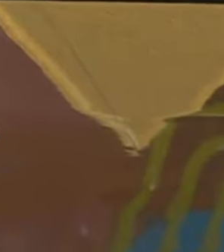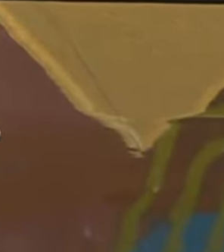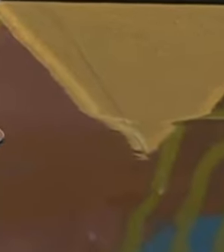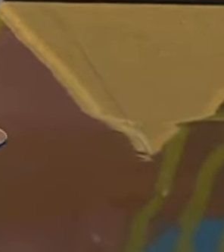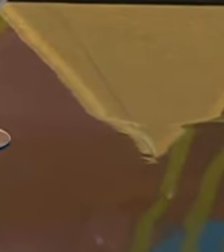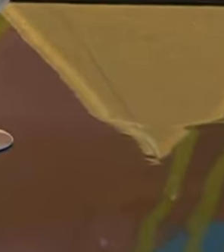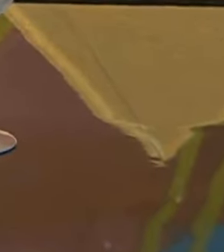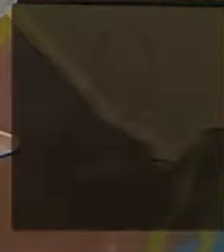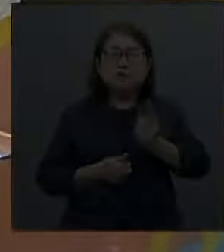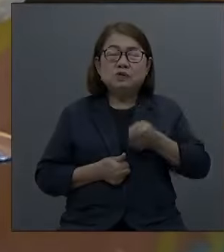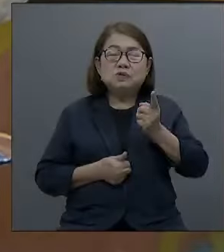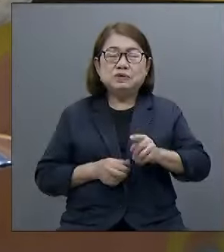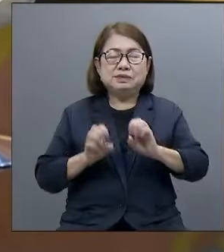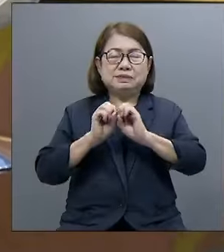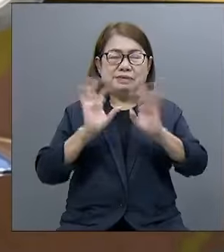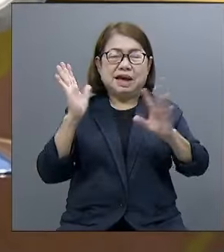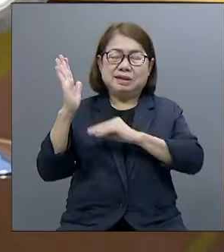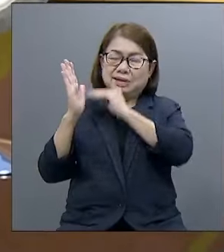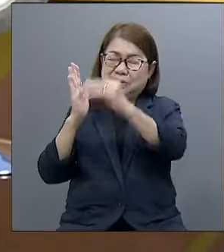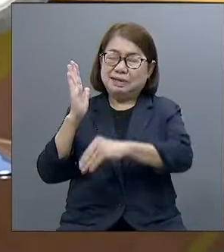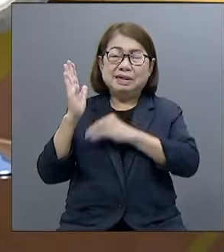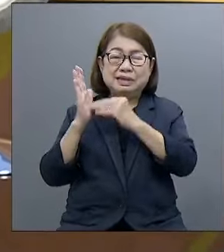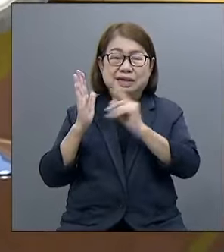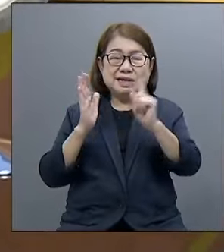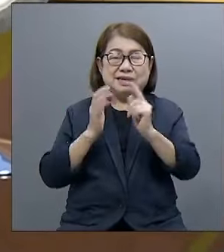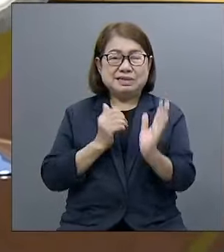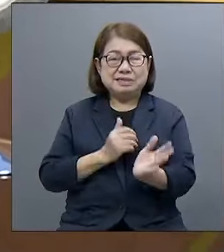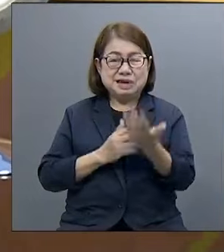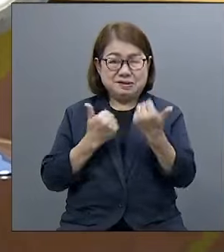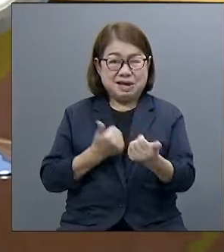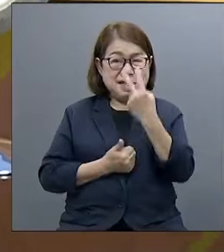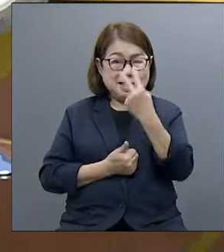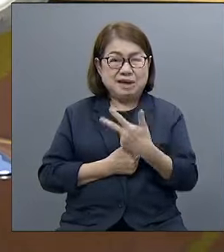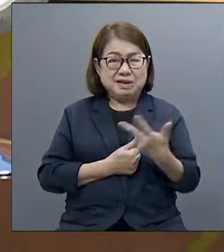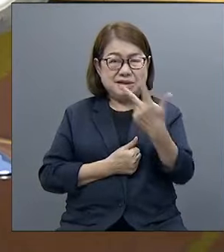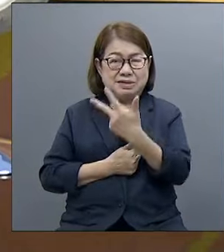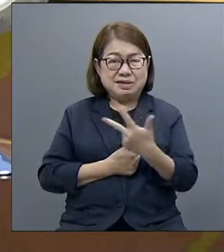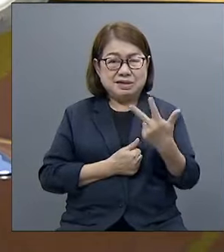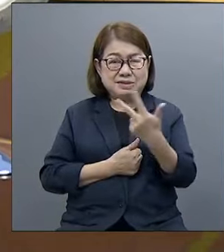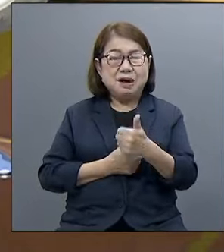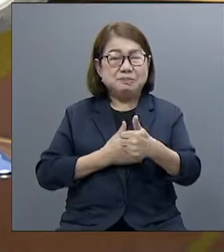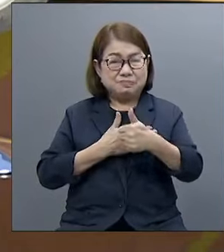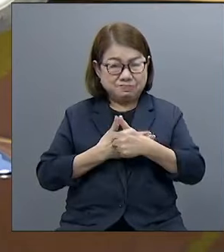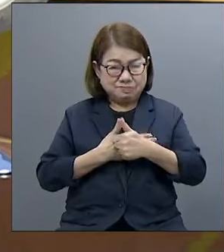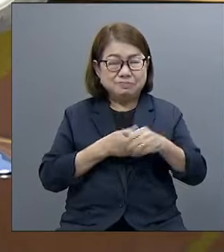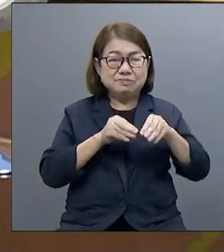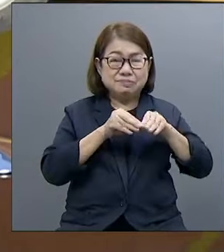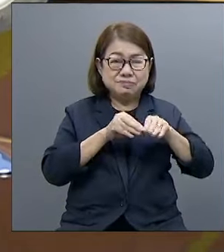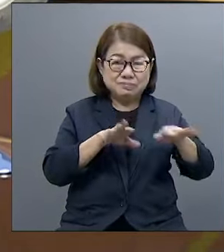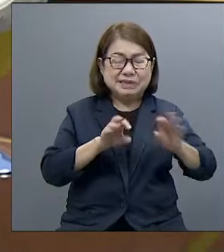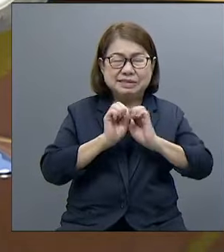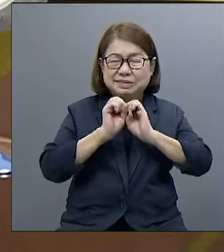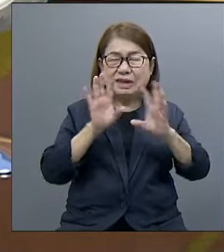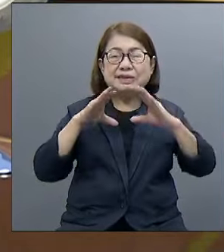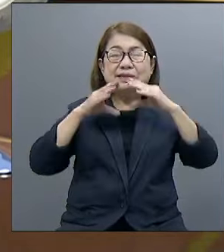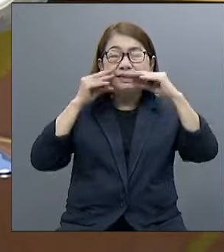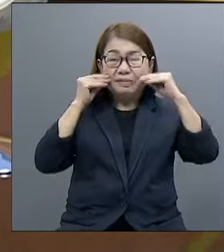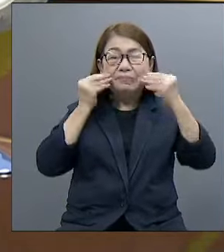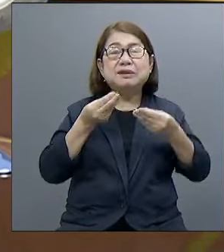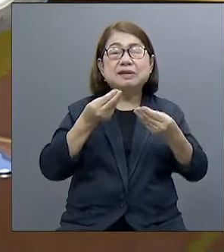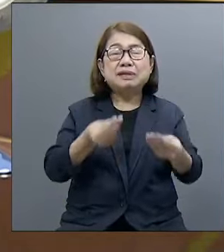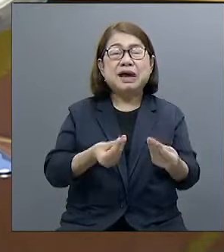ับไปอยู่กันต่อในช่วงสีสันวาไรตี้นะครับคุณผู้ชมครับเช้าวันนี้ใครเพิ่งเปิดมาเจอเรา3คนฝากกดไลค์กดแชร์ส่งต่อสีสันส่งต่อรอยยิ้มเช้าวันจันทร์วัน